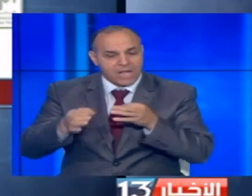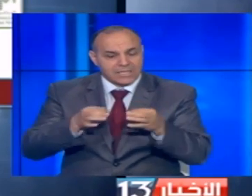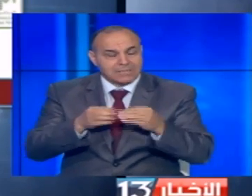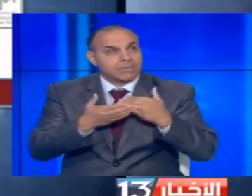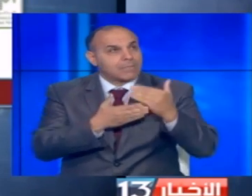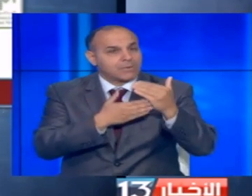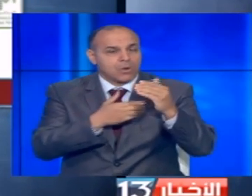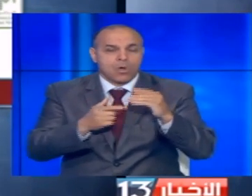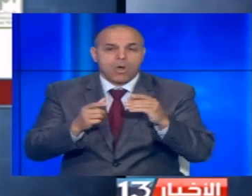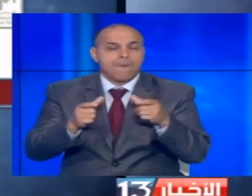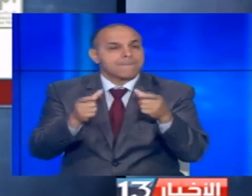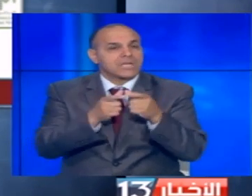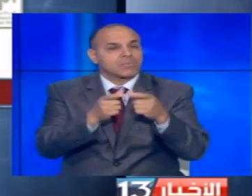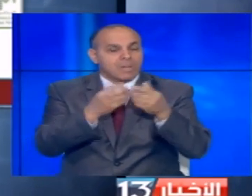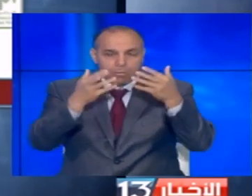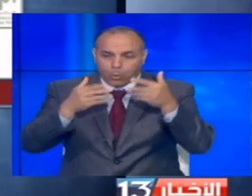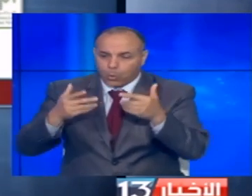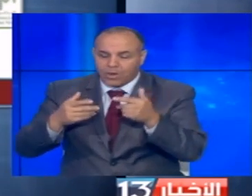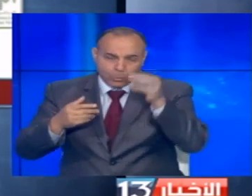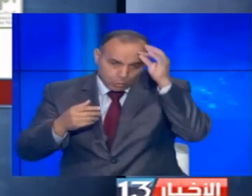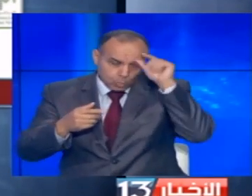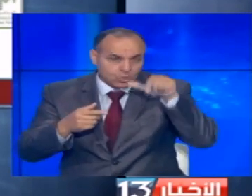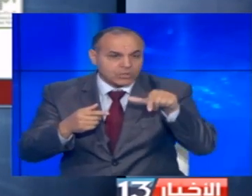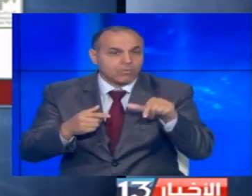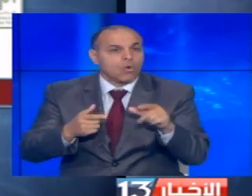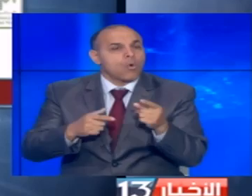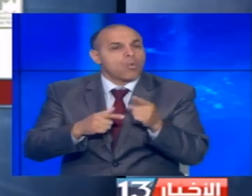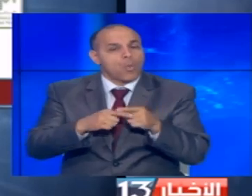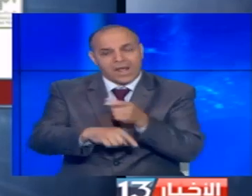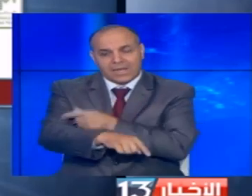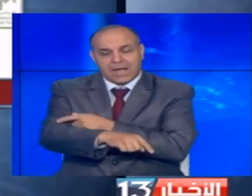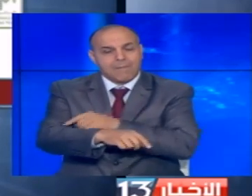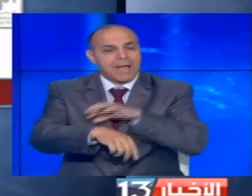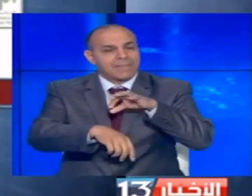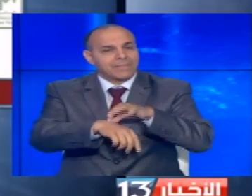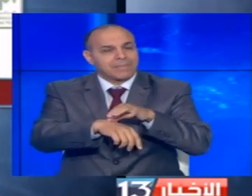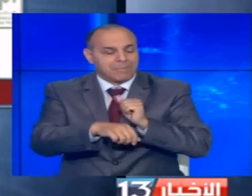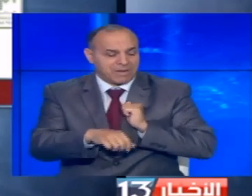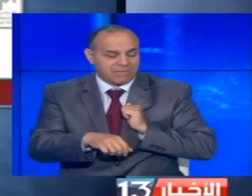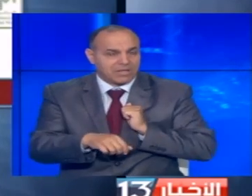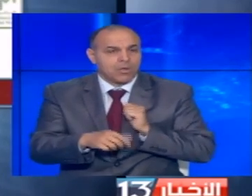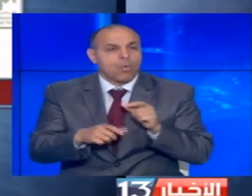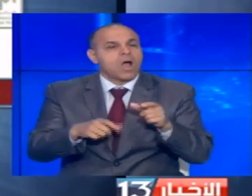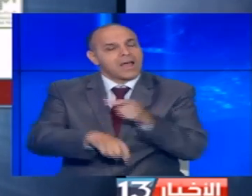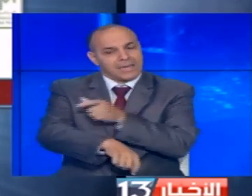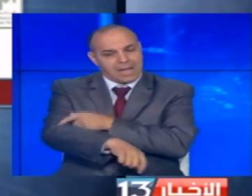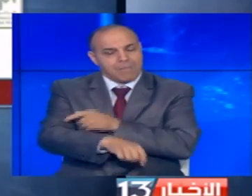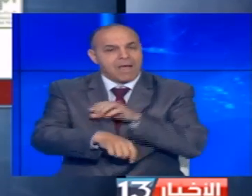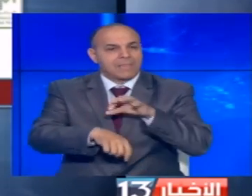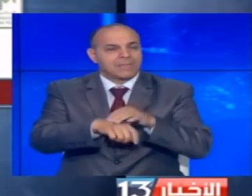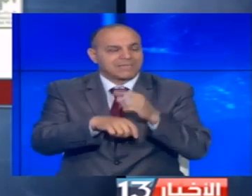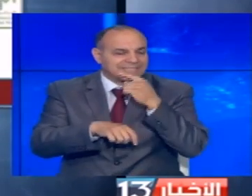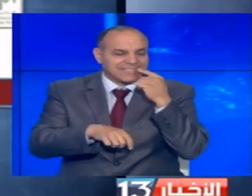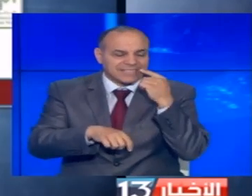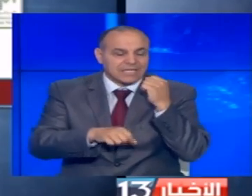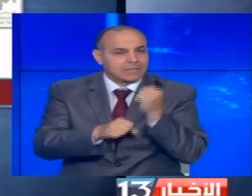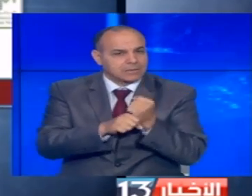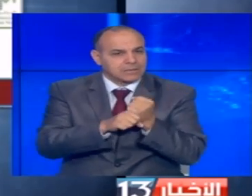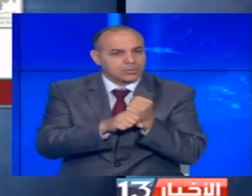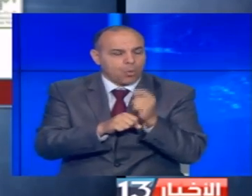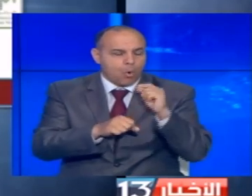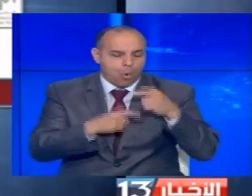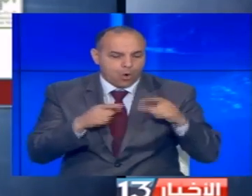المعماريين مجمع المحاسبين بالبلاد التونسيه نقابه اطباء القطاع الخاص نقابه اطباء الاسنان الممارسين